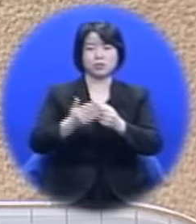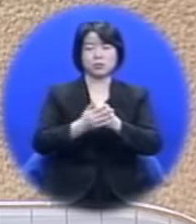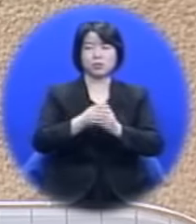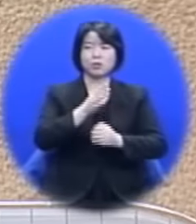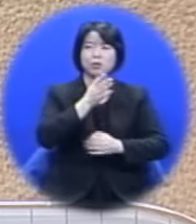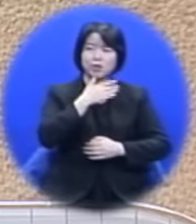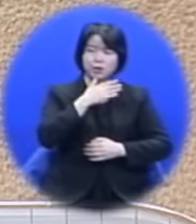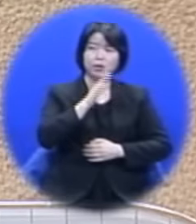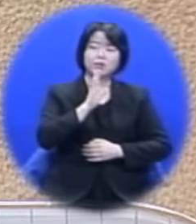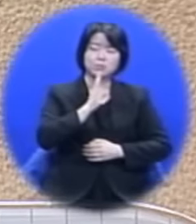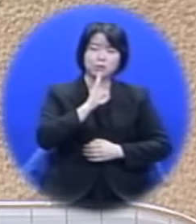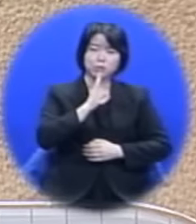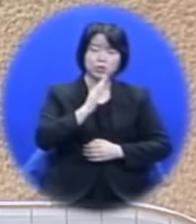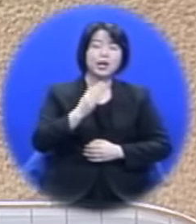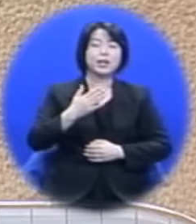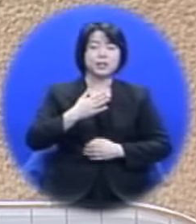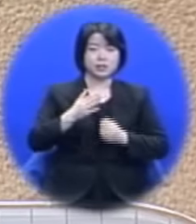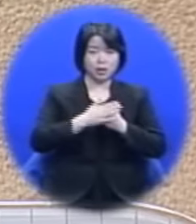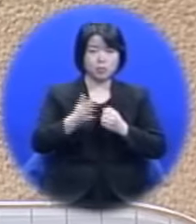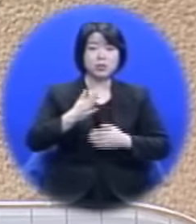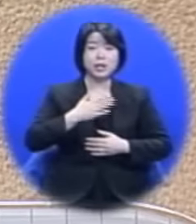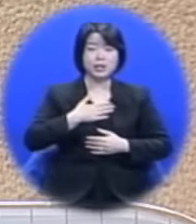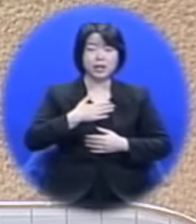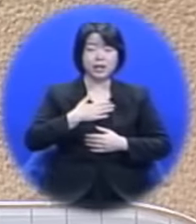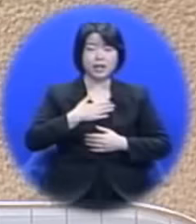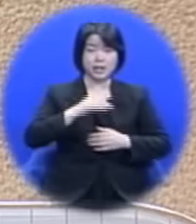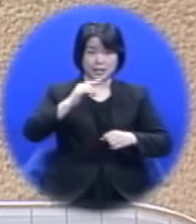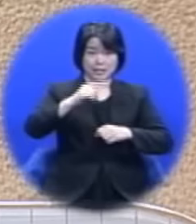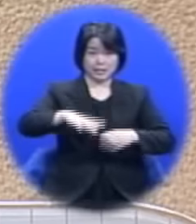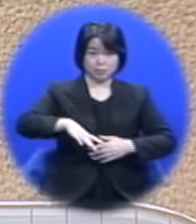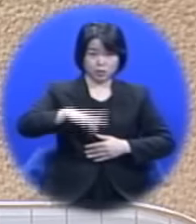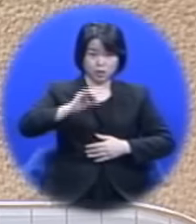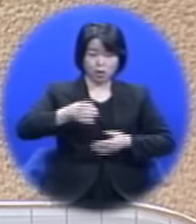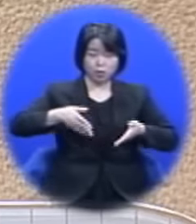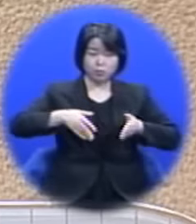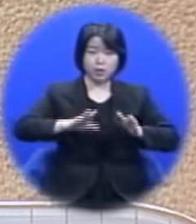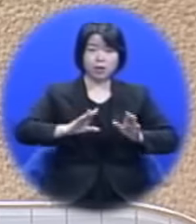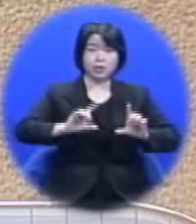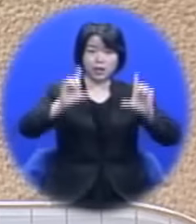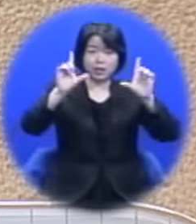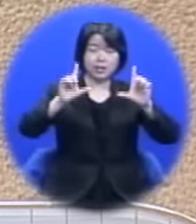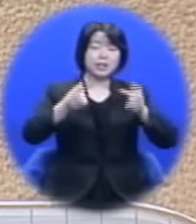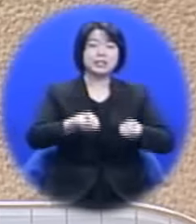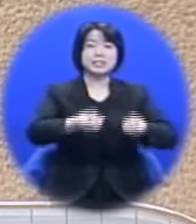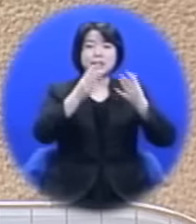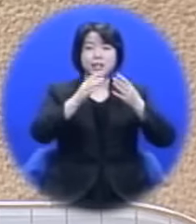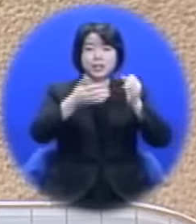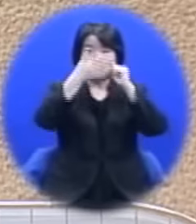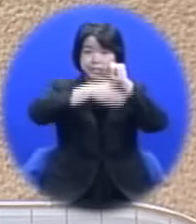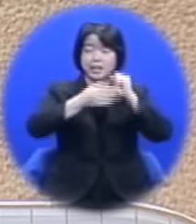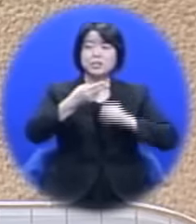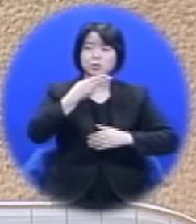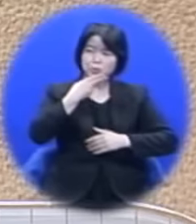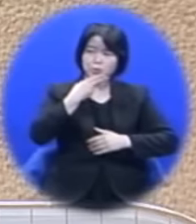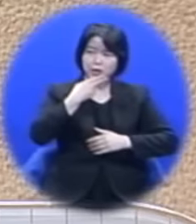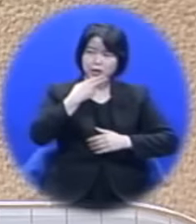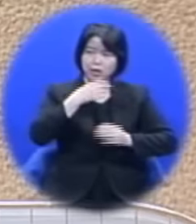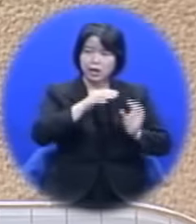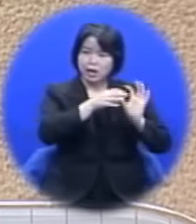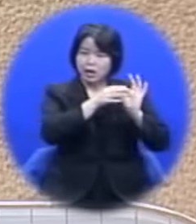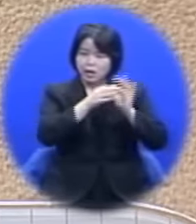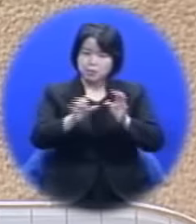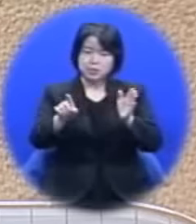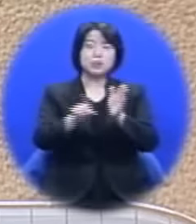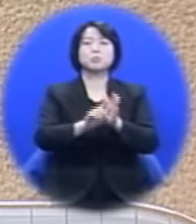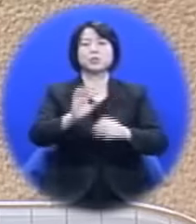그렇구나 그래서 내 돌사진이 없는 거구나 이렇게 믿어진 거예요 그리고는 그때부터 이건